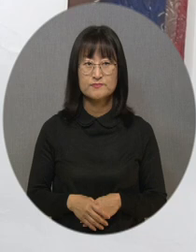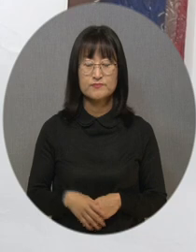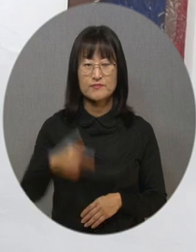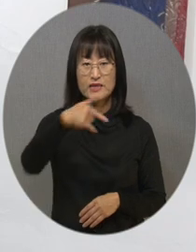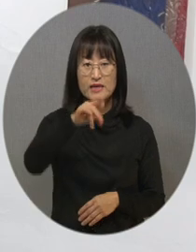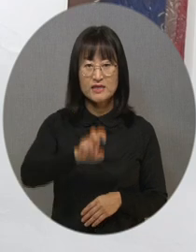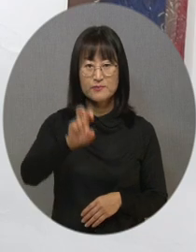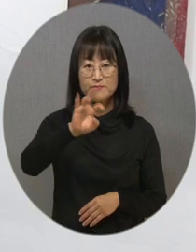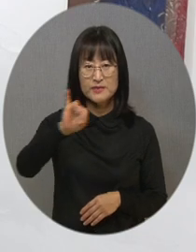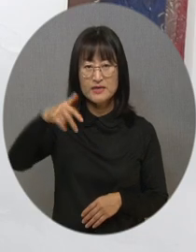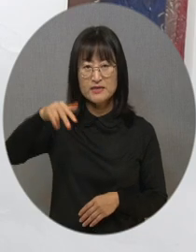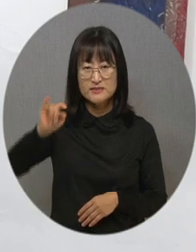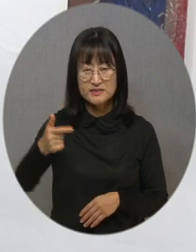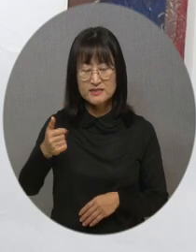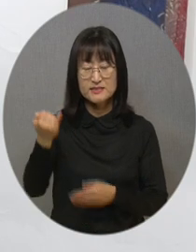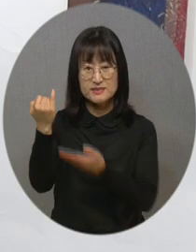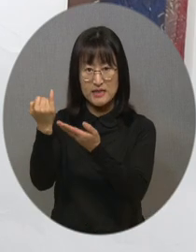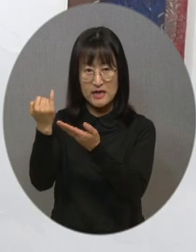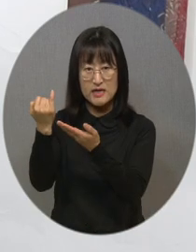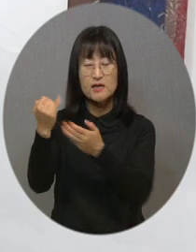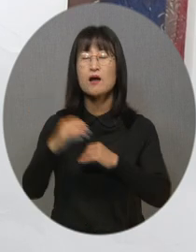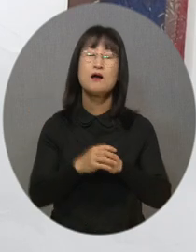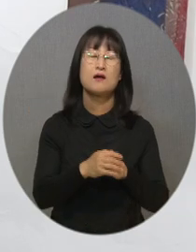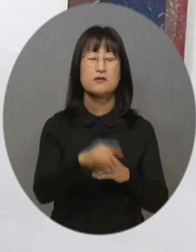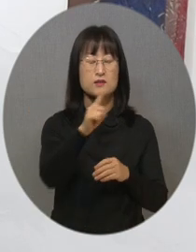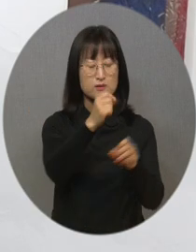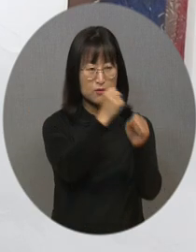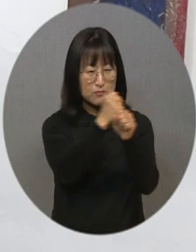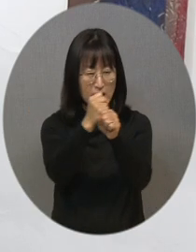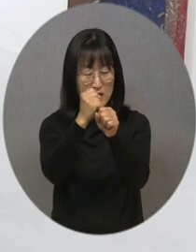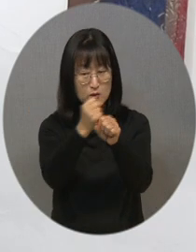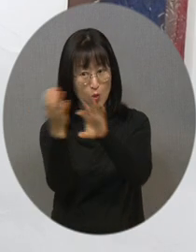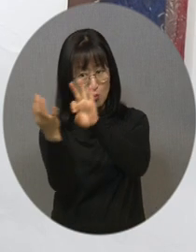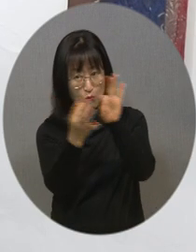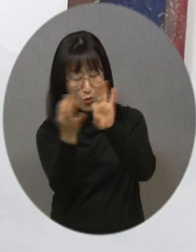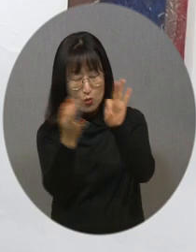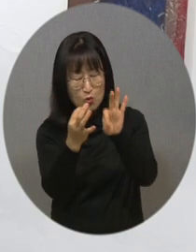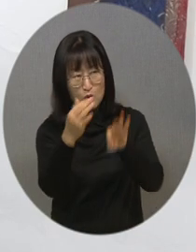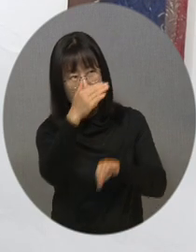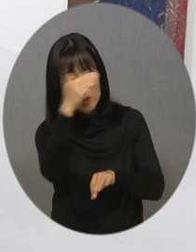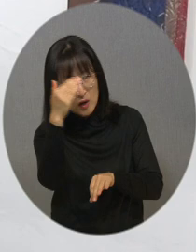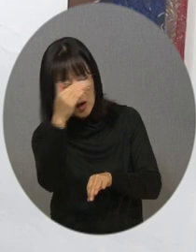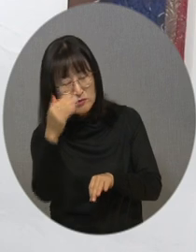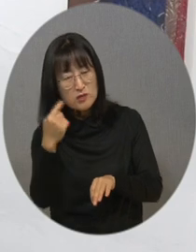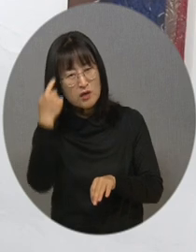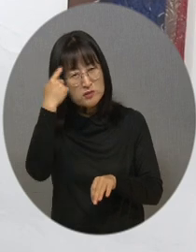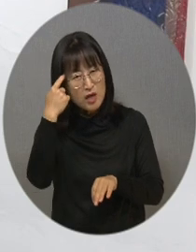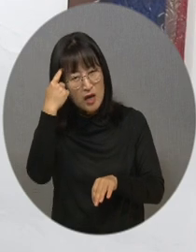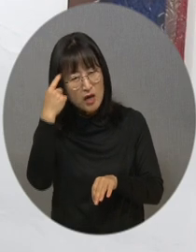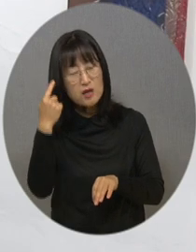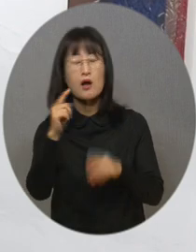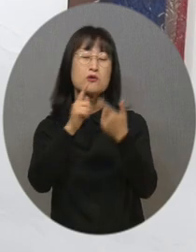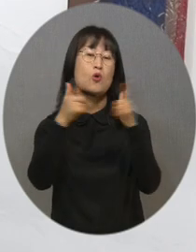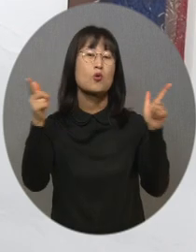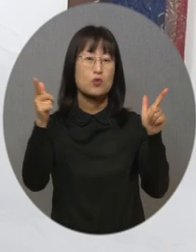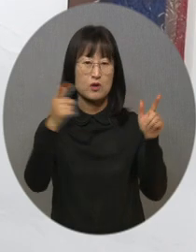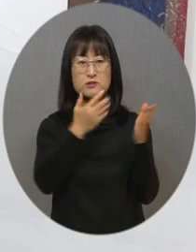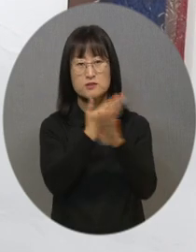김미진 작가는 작품을 통해 관객들이 바라보는 세상이 양극의 두 이면을 느끼는 것이 좋다고